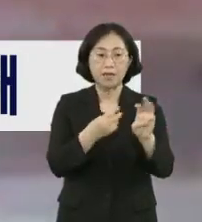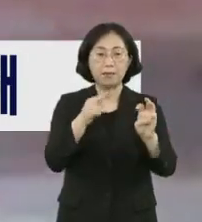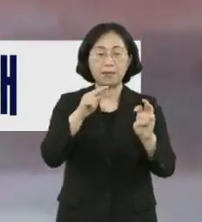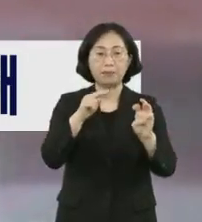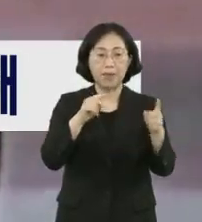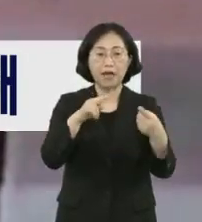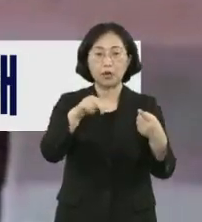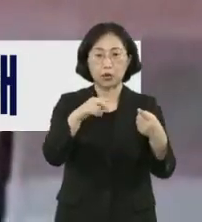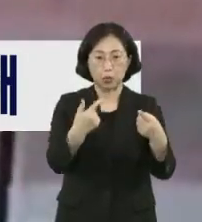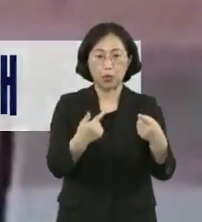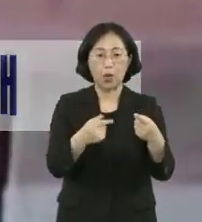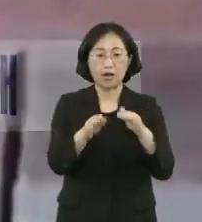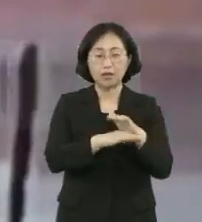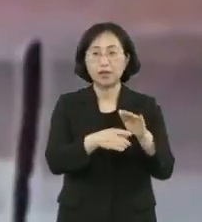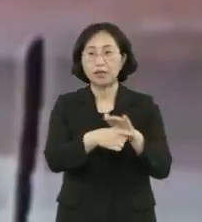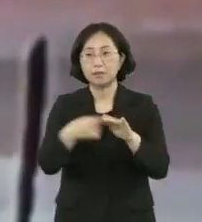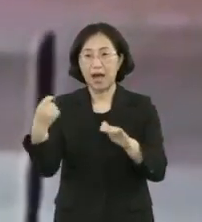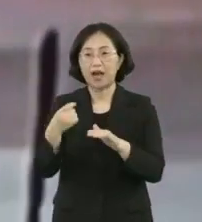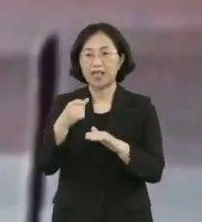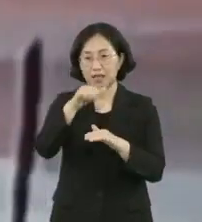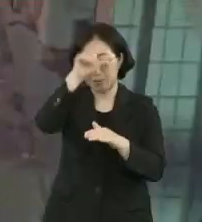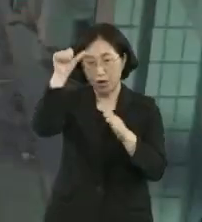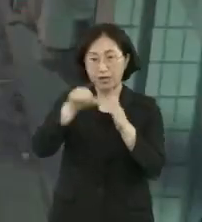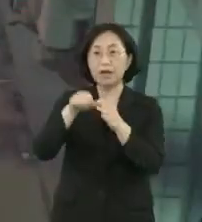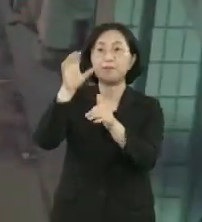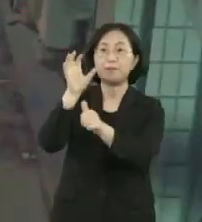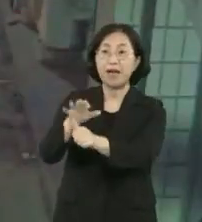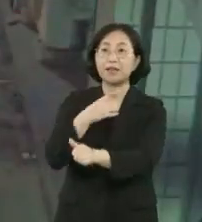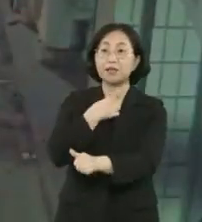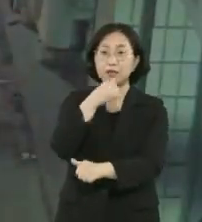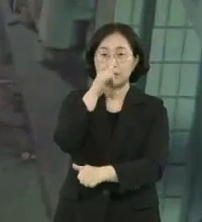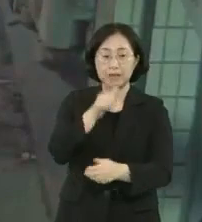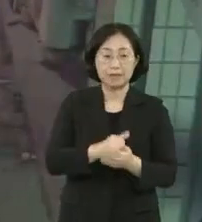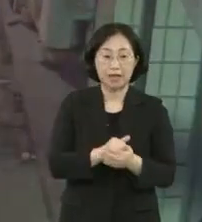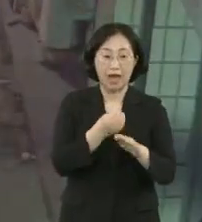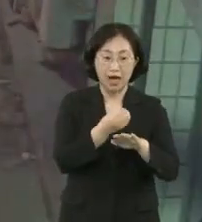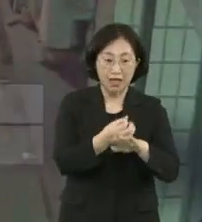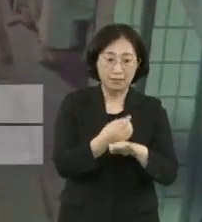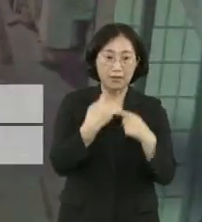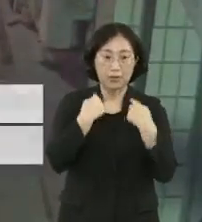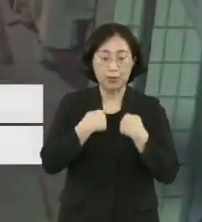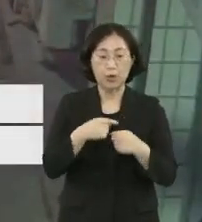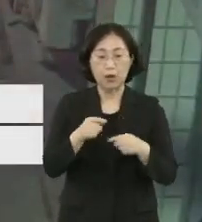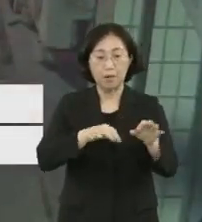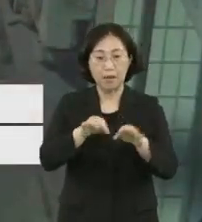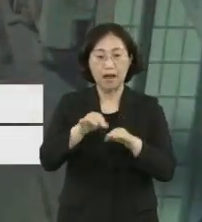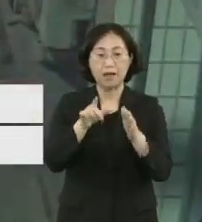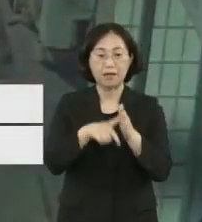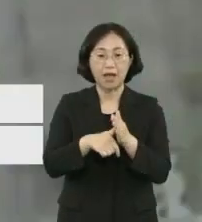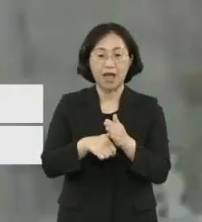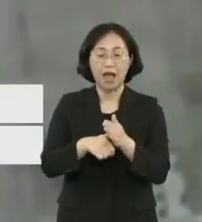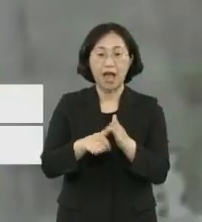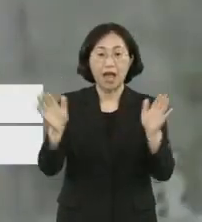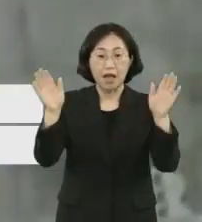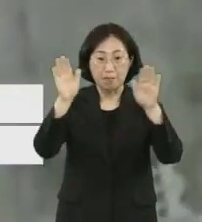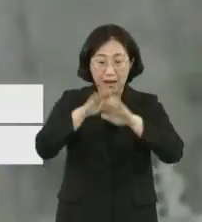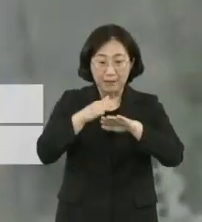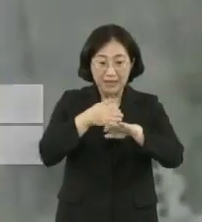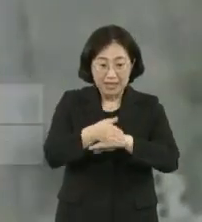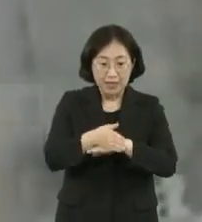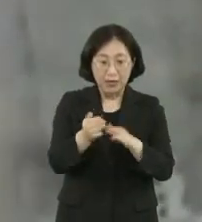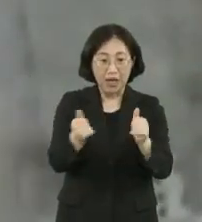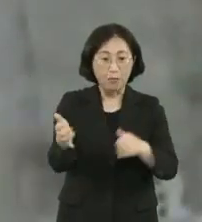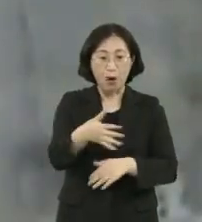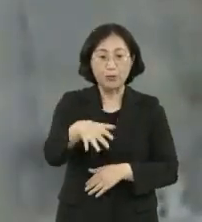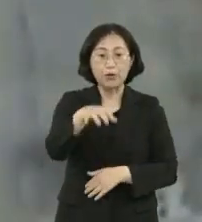승용차를 빼앗은 20대가 무기징역을 선고받기도 했습니다. 경찰은 금이나 귀금속 직거래 시 상대방이 늦은 밤이나 인적이